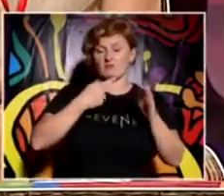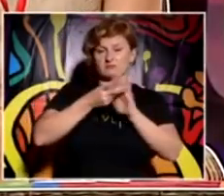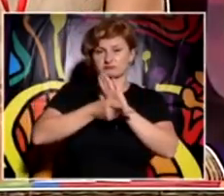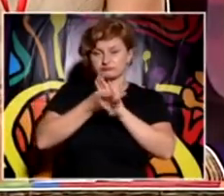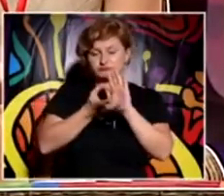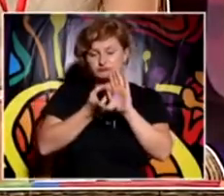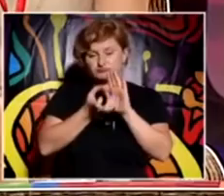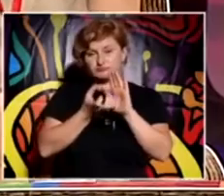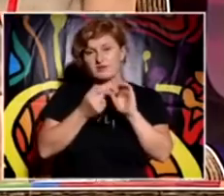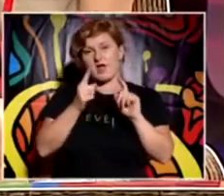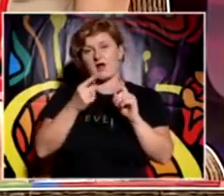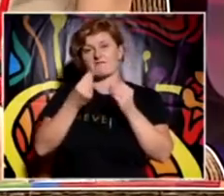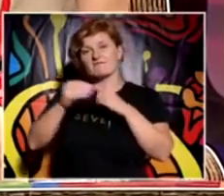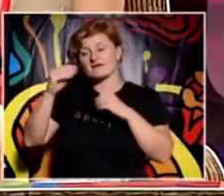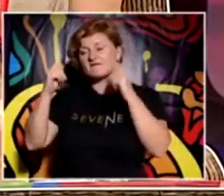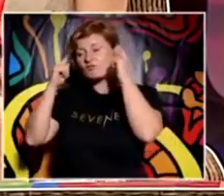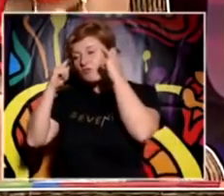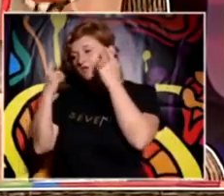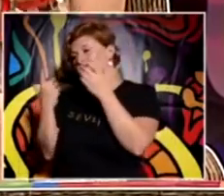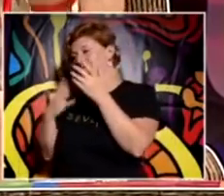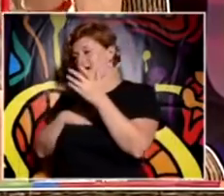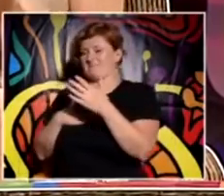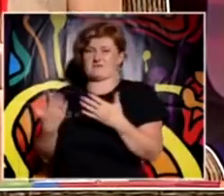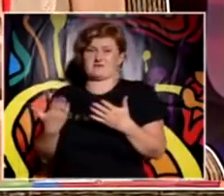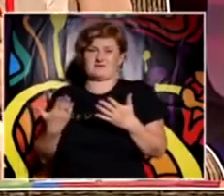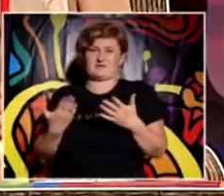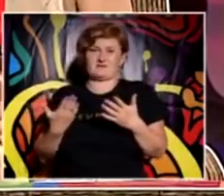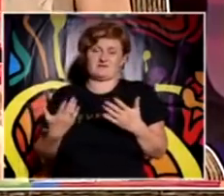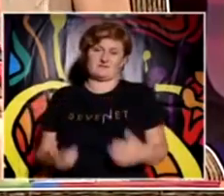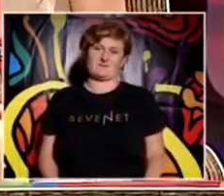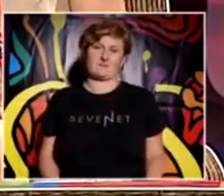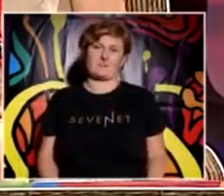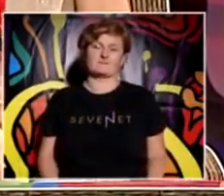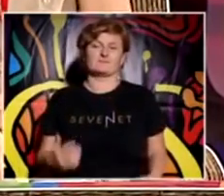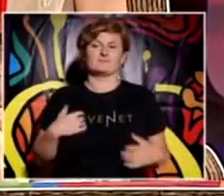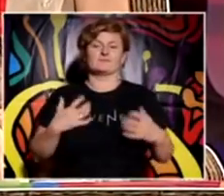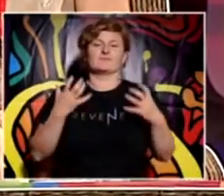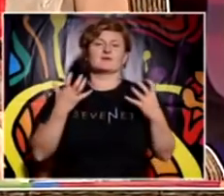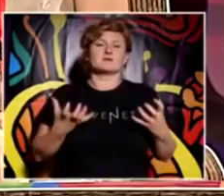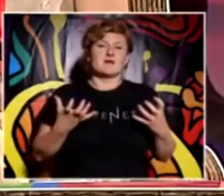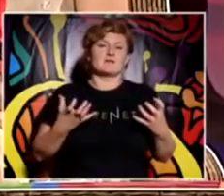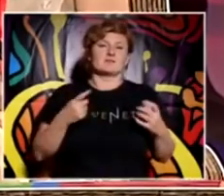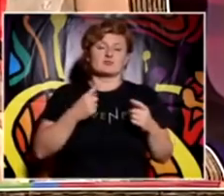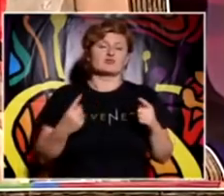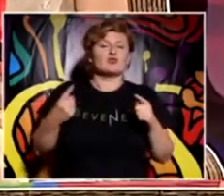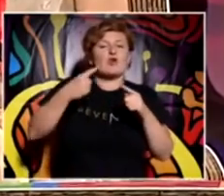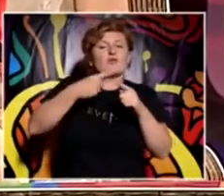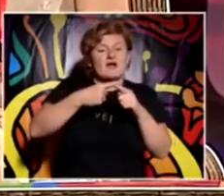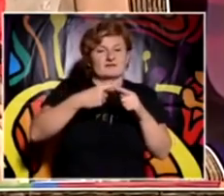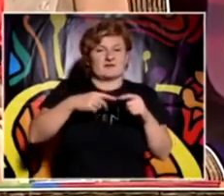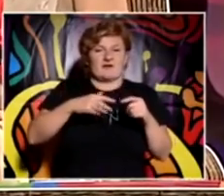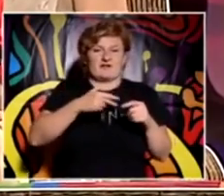głowie troszkę może więcej dzięki temu zostaje. Sama nie wiem, ale to taki, staramy się taki balans złapać. Też chcemy, żeby to był jakby dodatek do naszych podróży, a